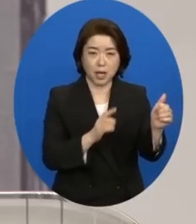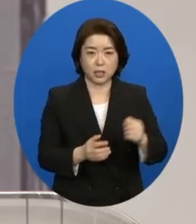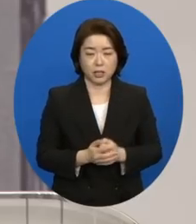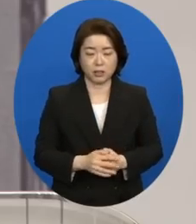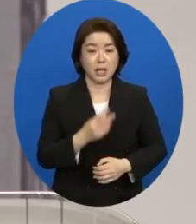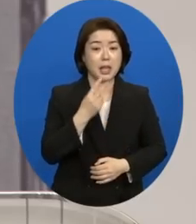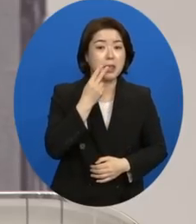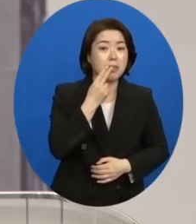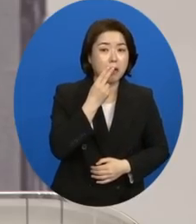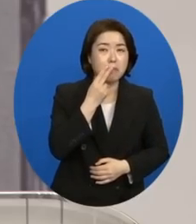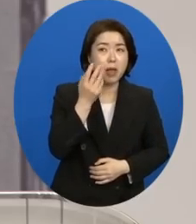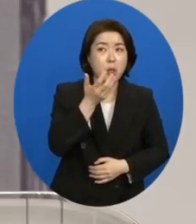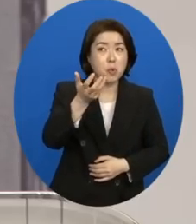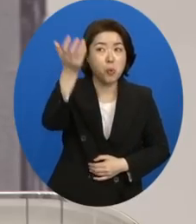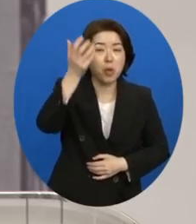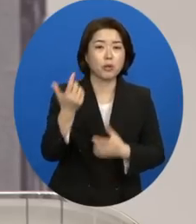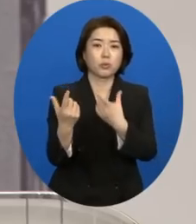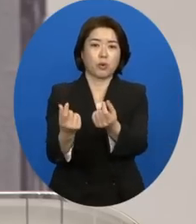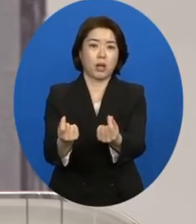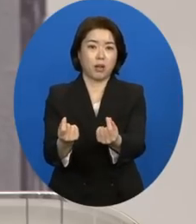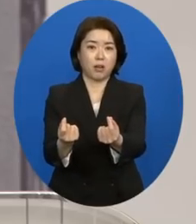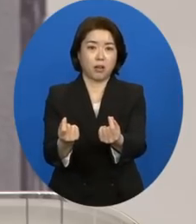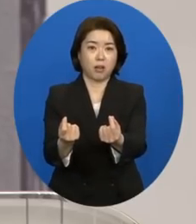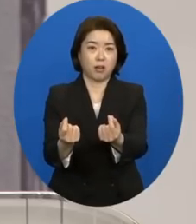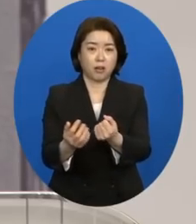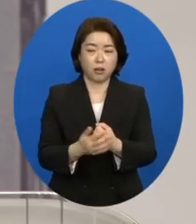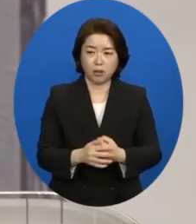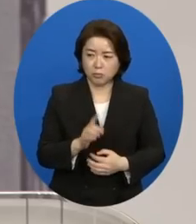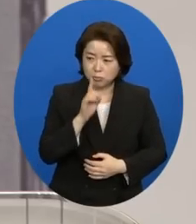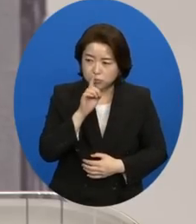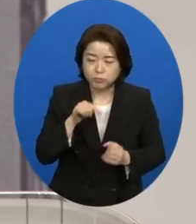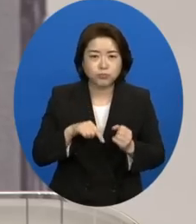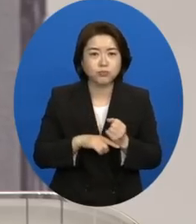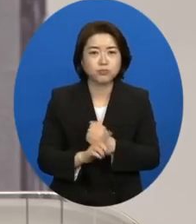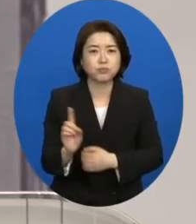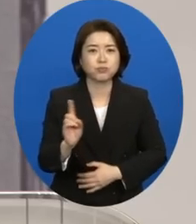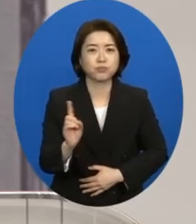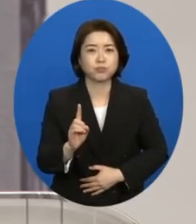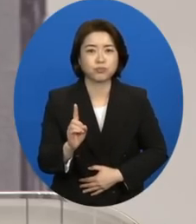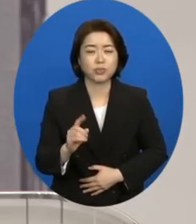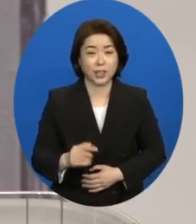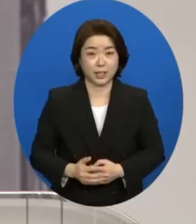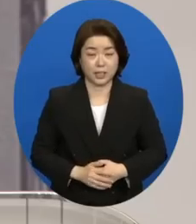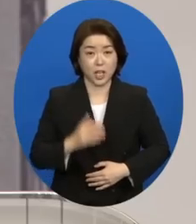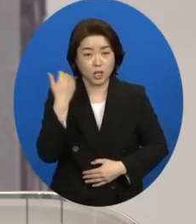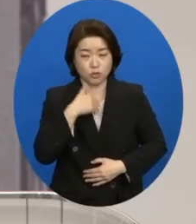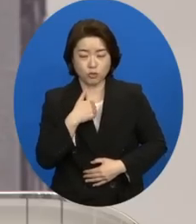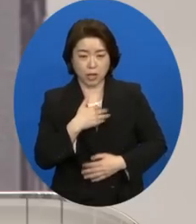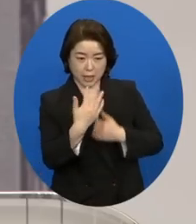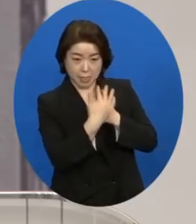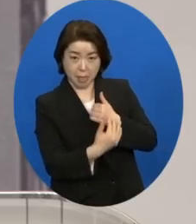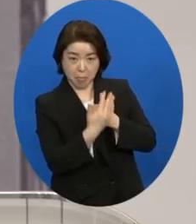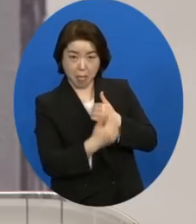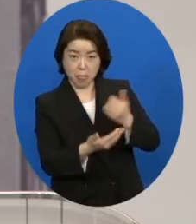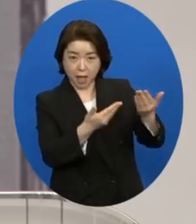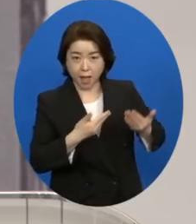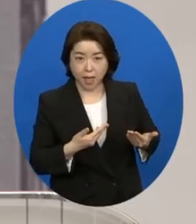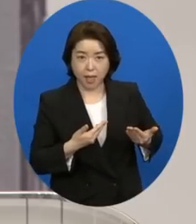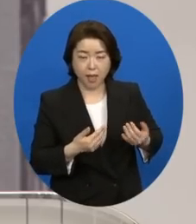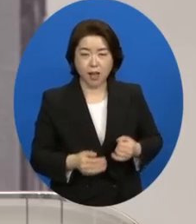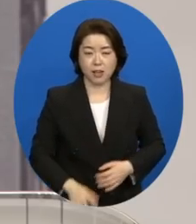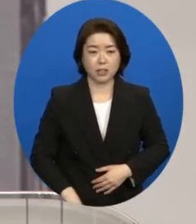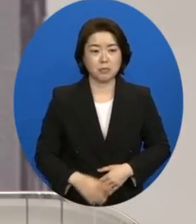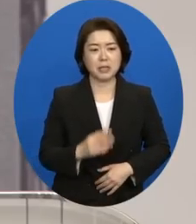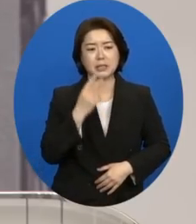연기와 같다 어 무슨 말일까요 누군가가 아첨을 하면 그 담배